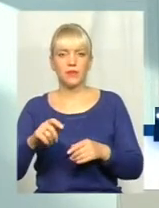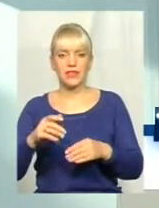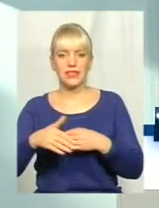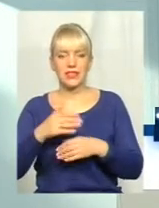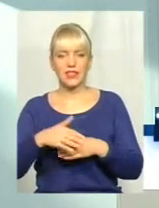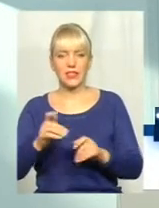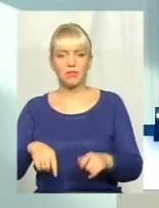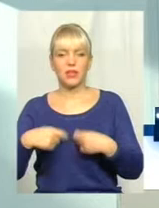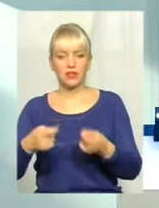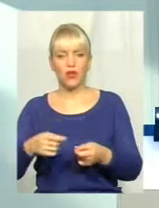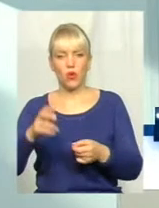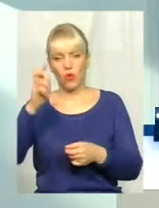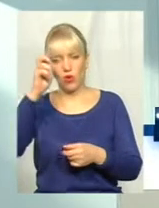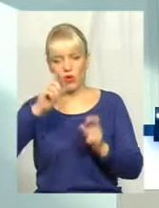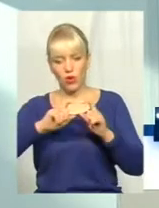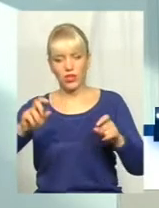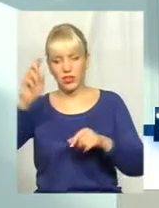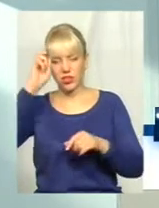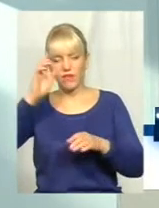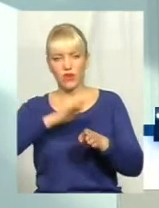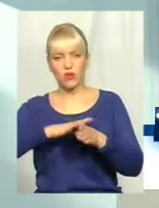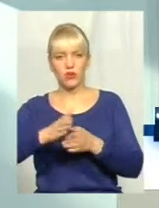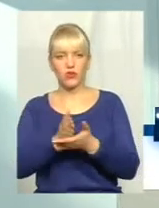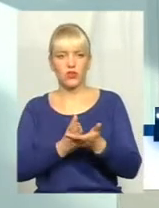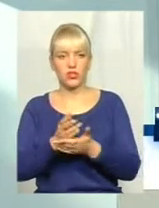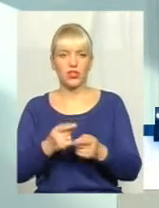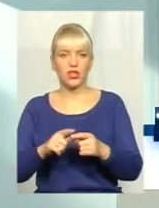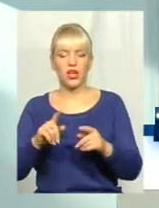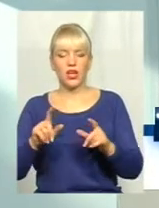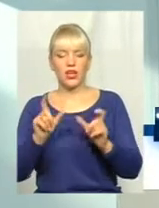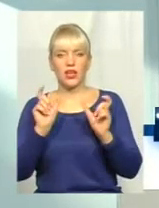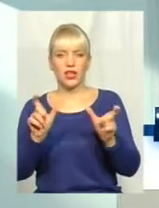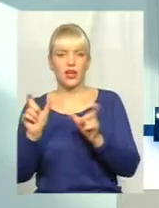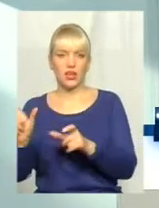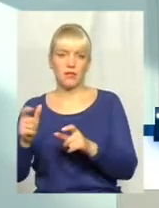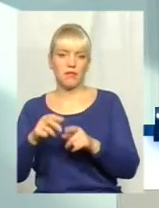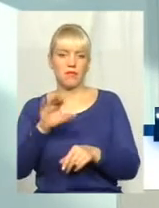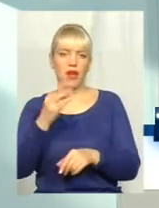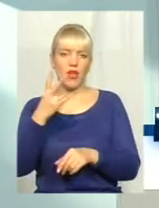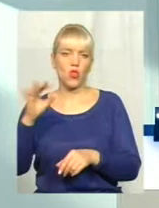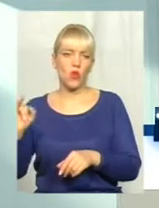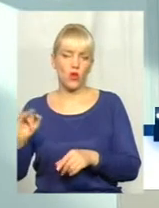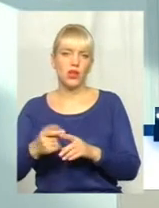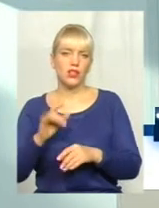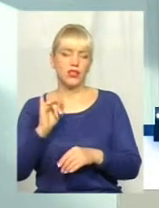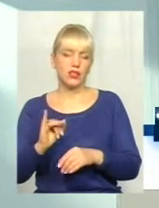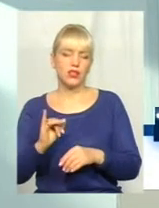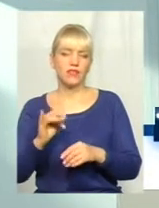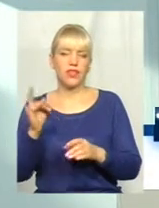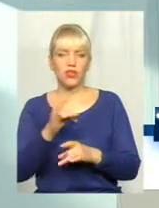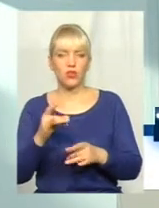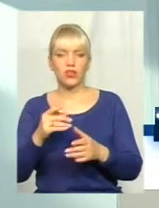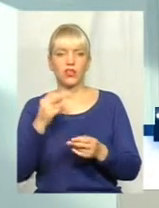передається в органи державної виконавчої служби, накладається арешт на майно, на рахунки, це великі проблеми. А по регіонах